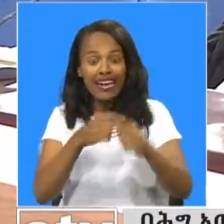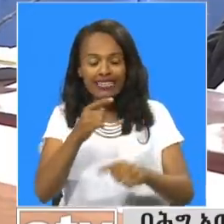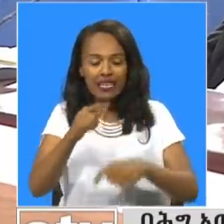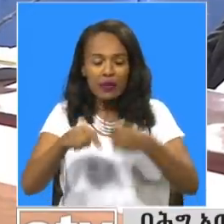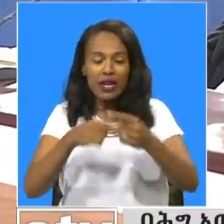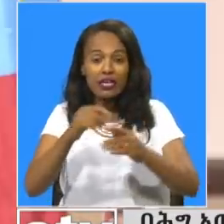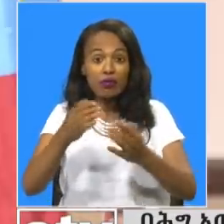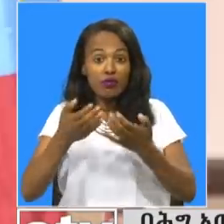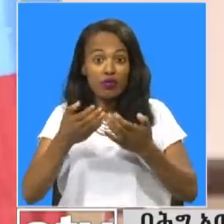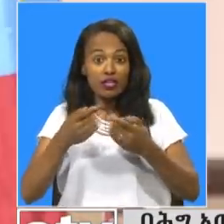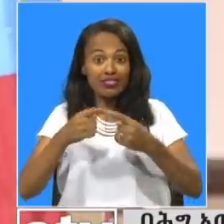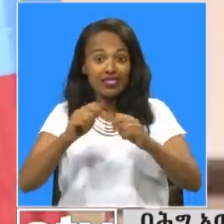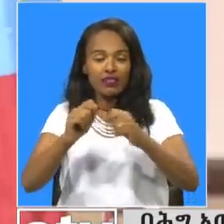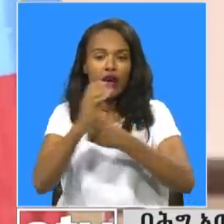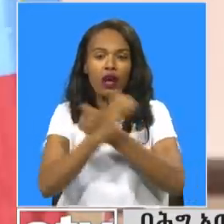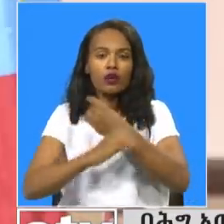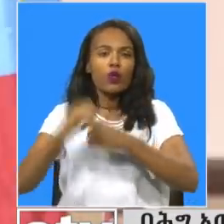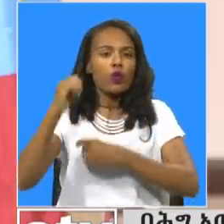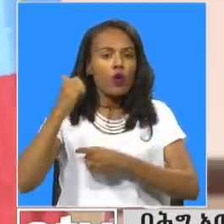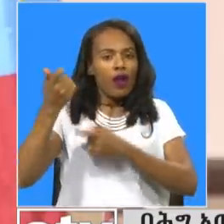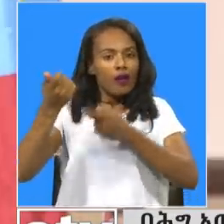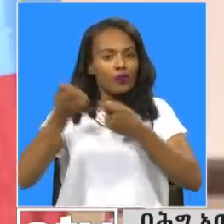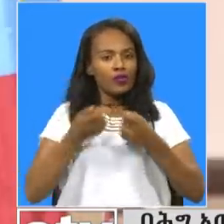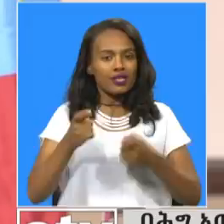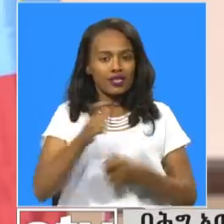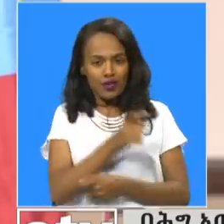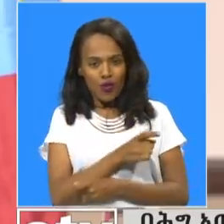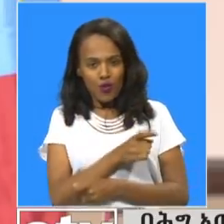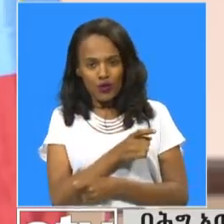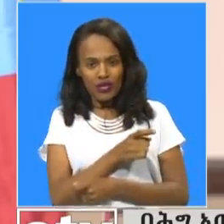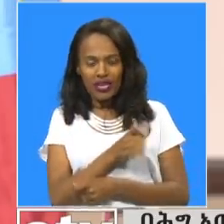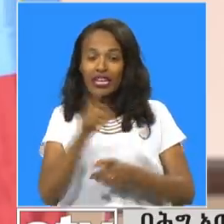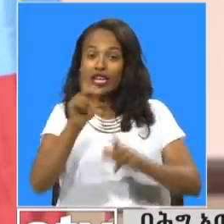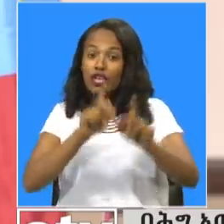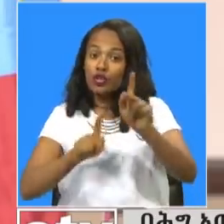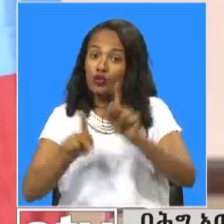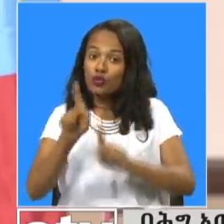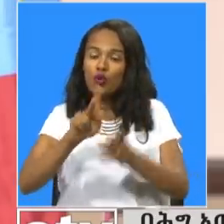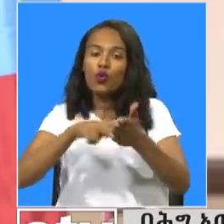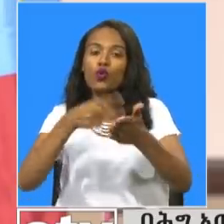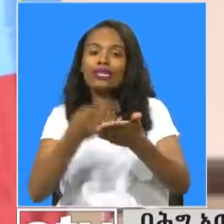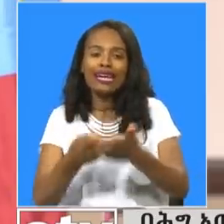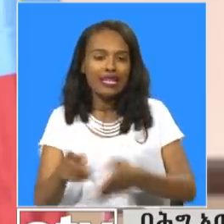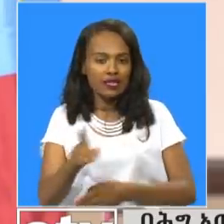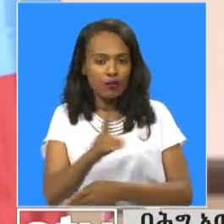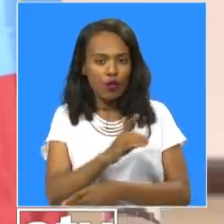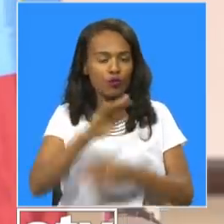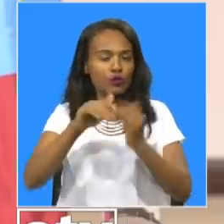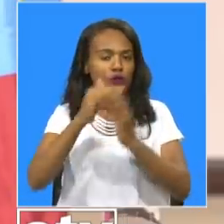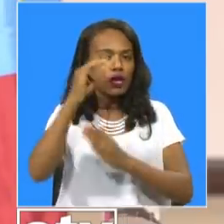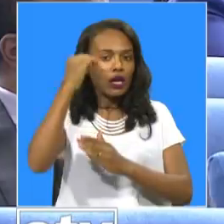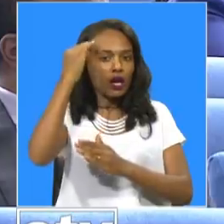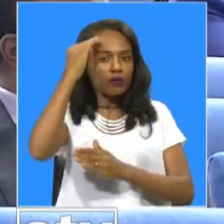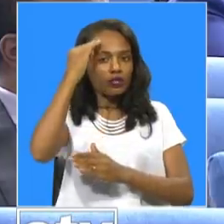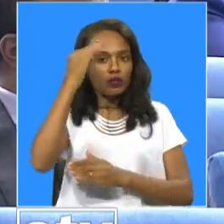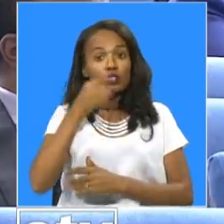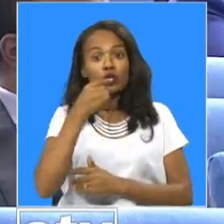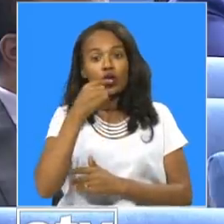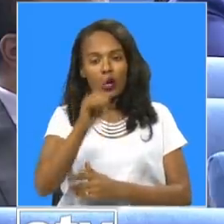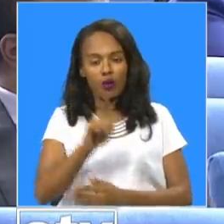ለመራመድ የሚደረገው ጥረት ሀገሪቷን ወደ ኋላ የሚወስድ ከመሆኑን ባሻገር ለህዝቡም ውድቀት መሆኑን ጠቅላይ ሚኒስትሩ